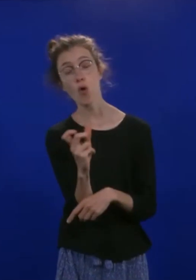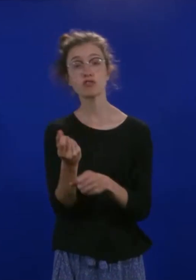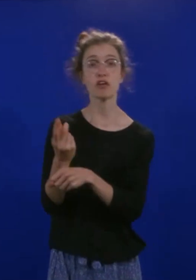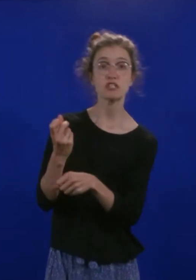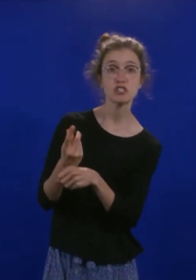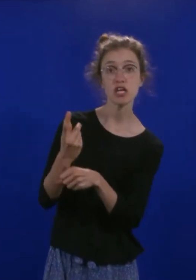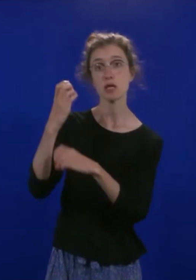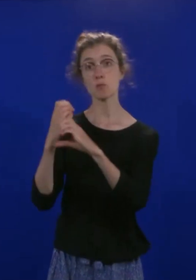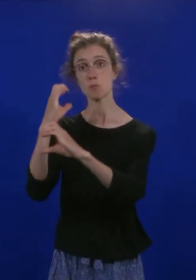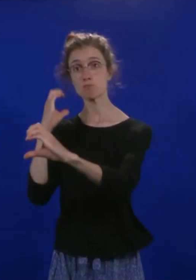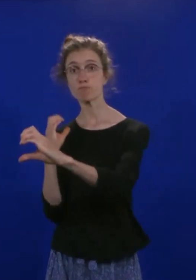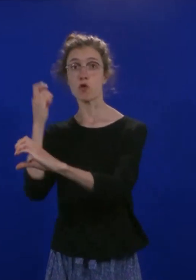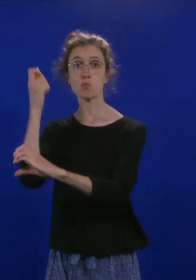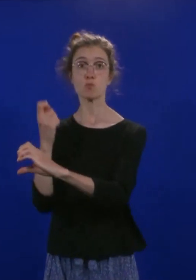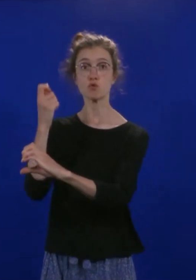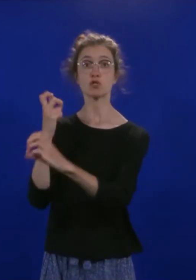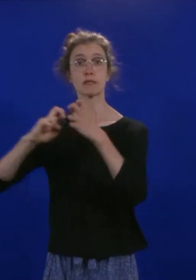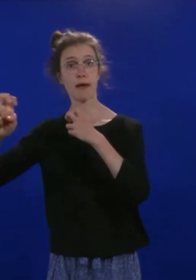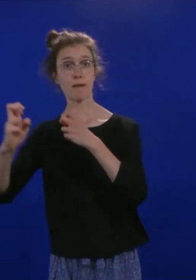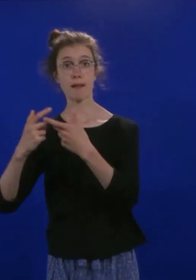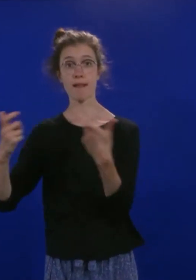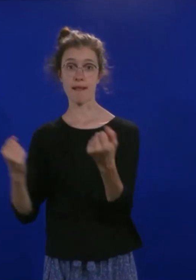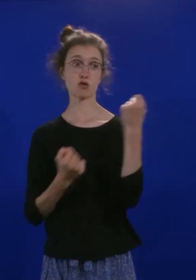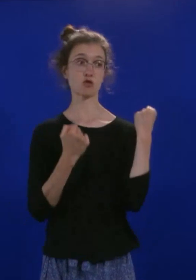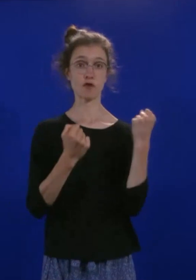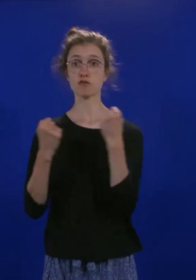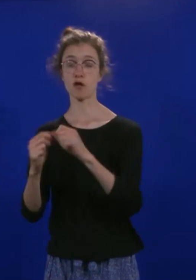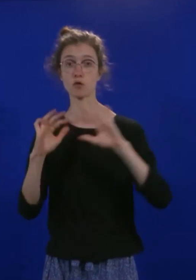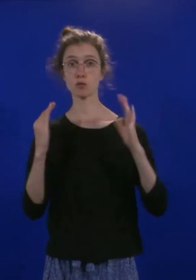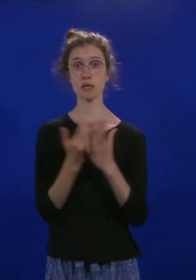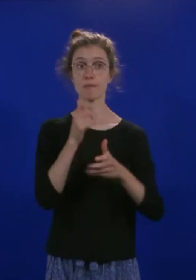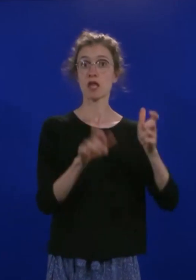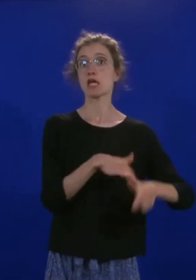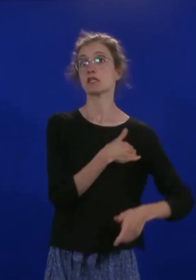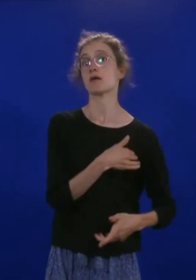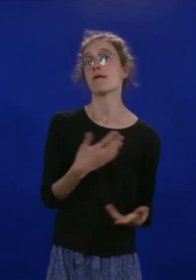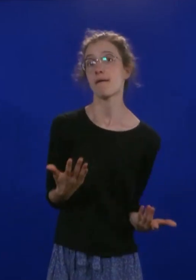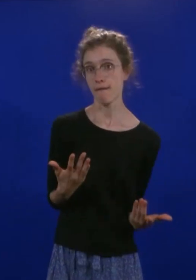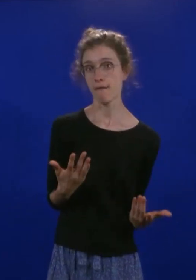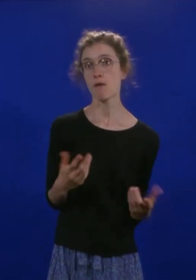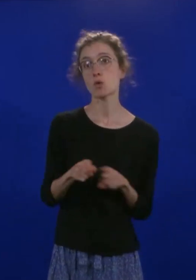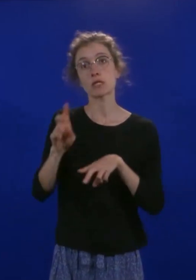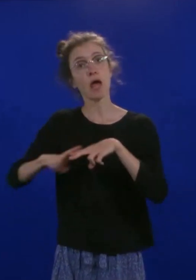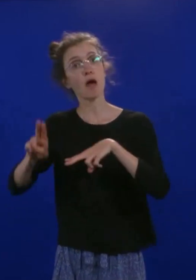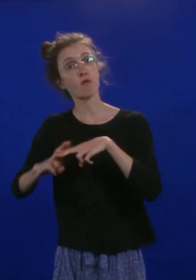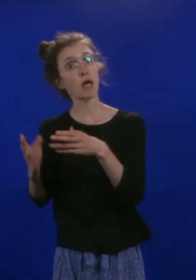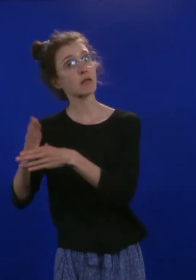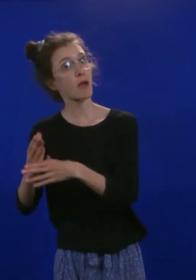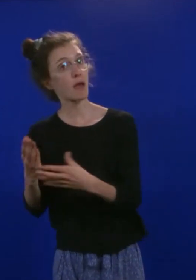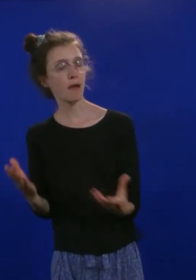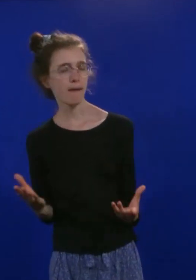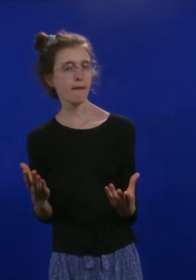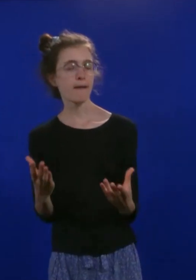des chauffeurs de tramway, des agents de nos voiries. Donc au-delà du discours de la méthode, lorsque vous nous proposez des trajectoires